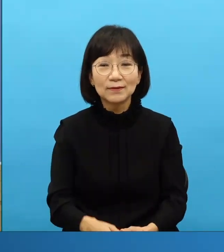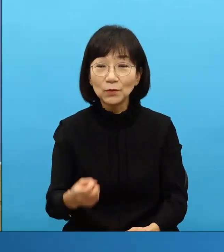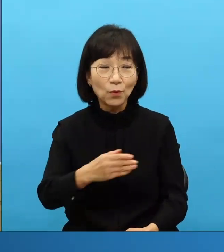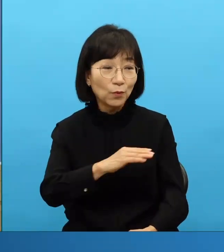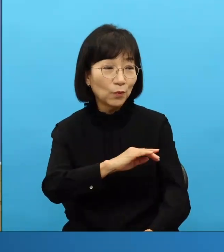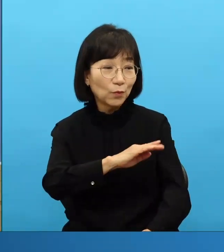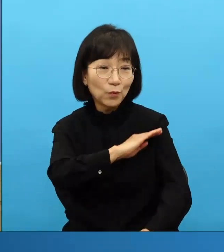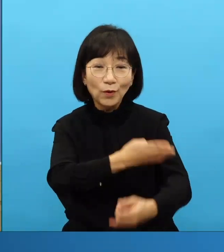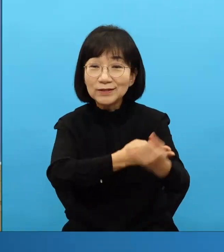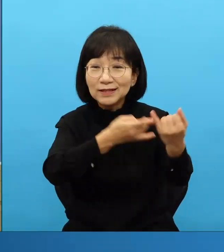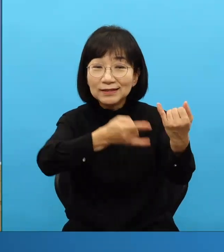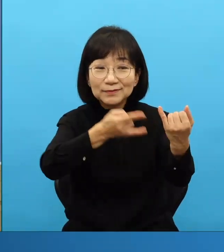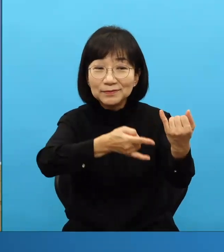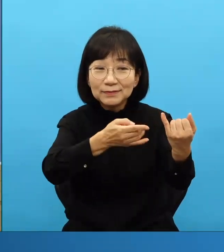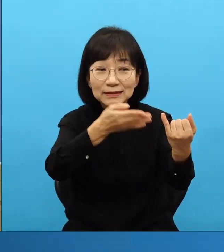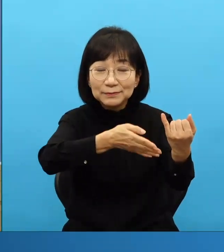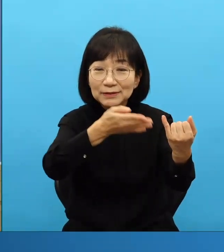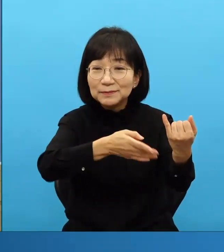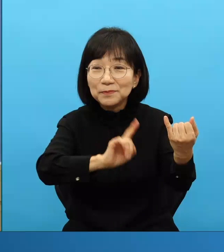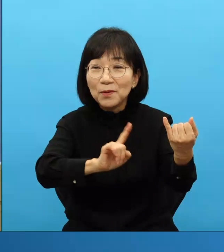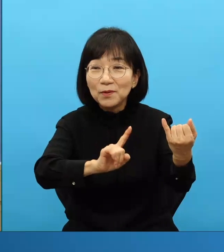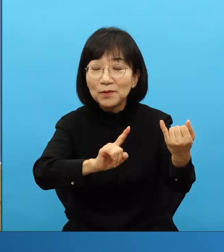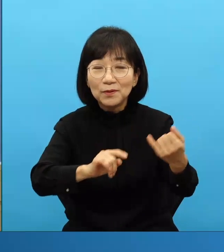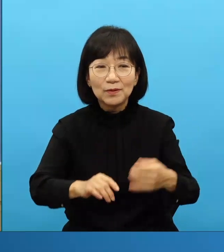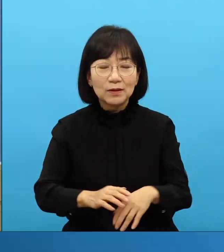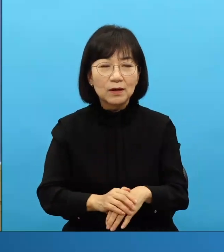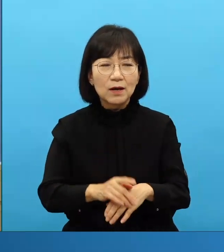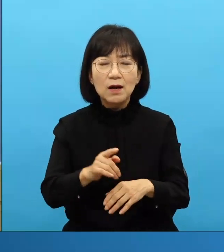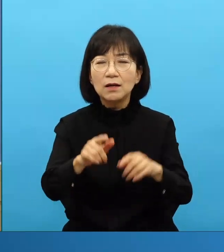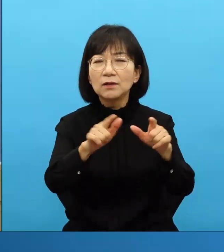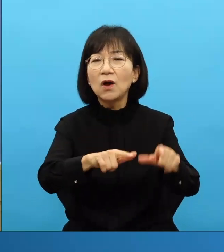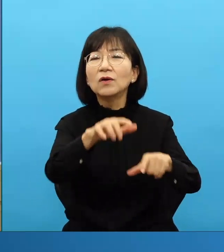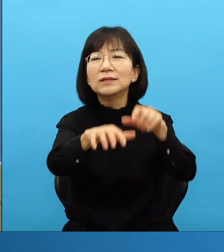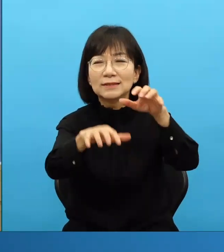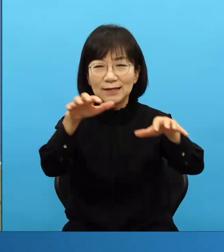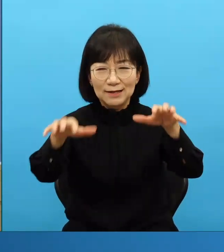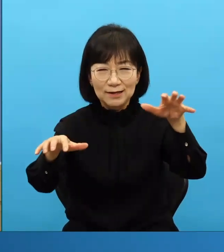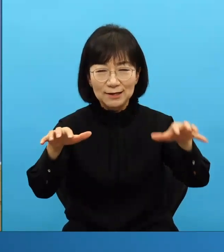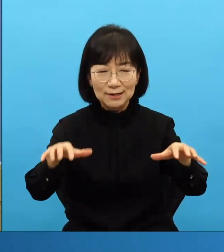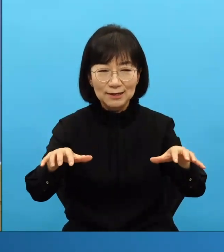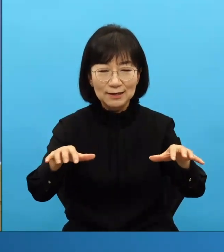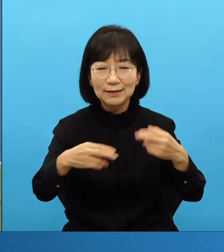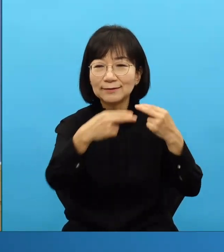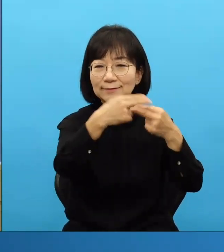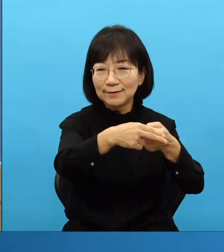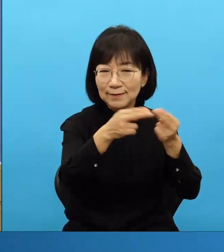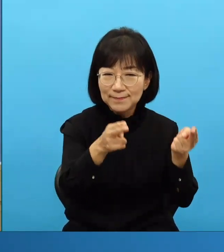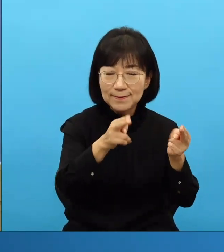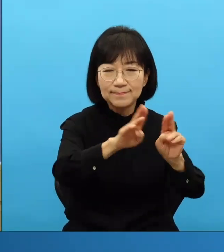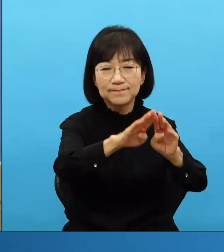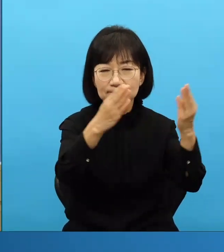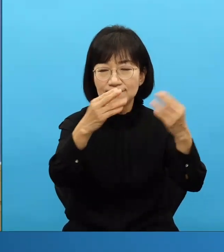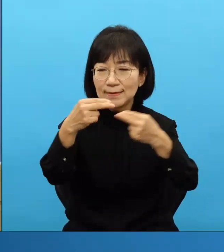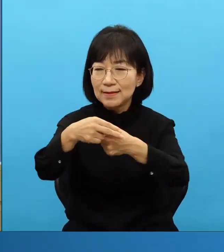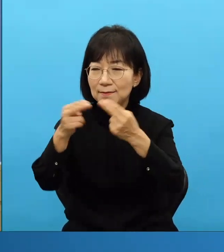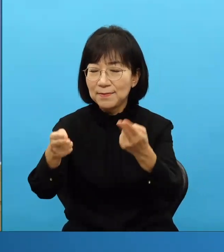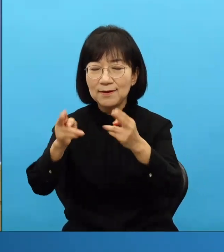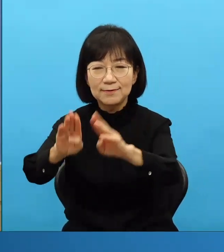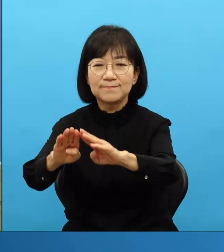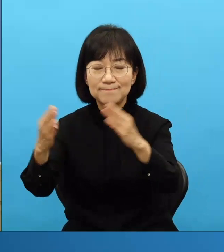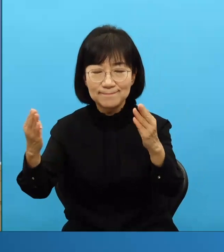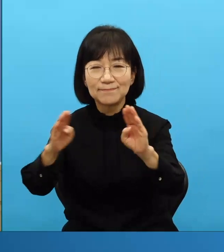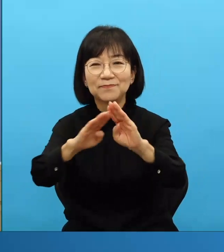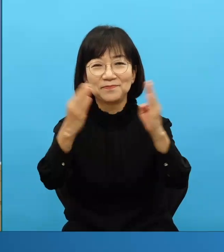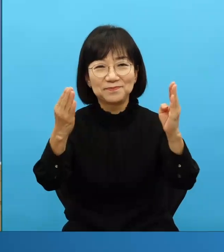Then how about our senior 눈에 안 deaconesses? 보이는 현장의 다락방을 To really raise up the ministry that's unseen to the eye,